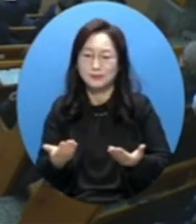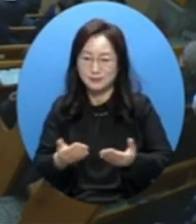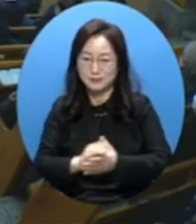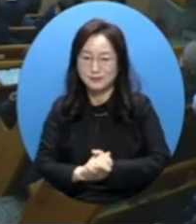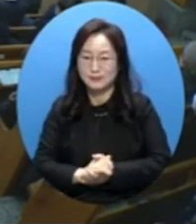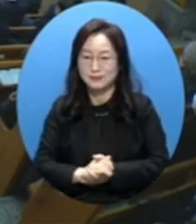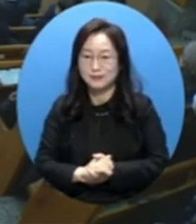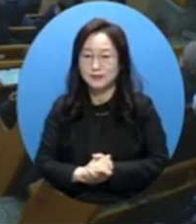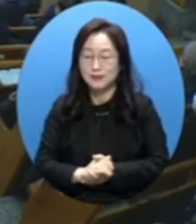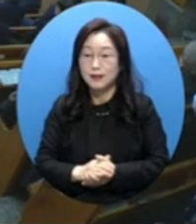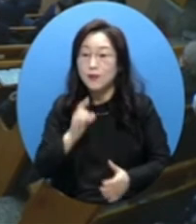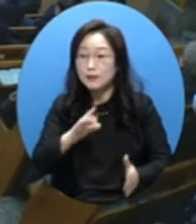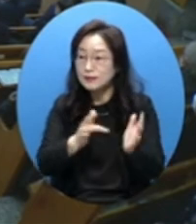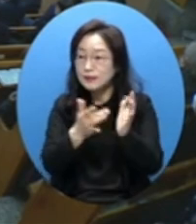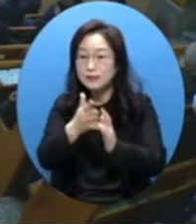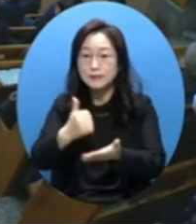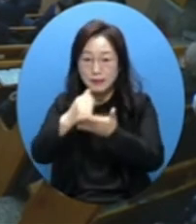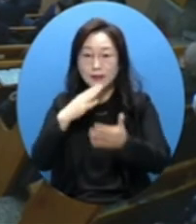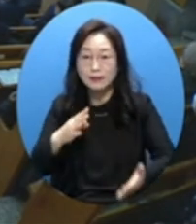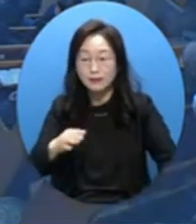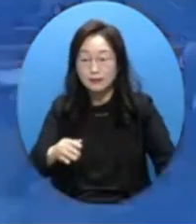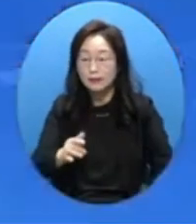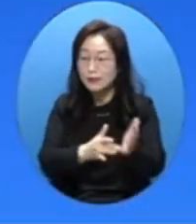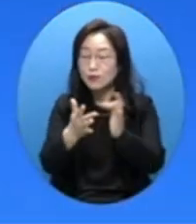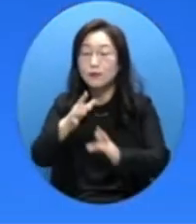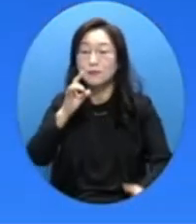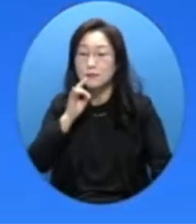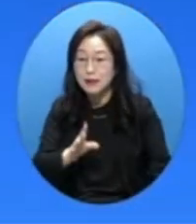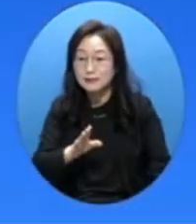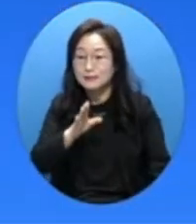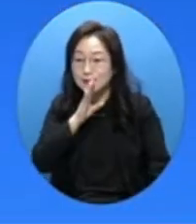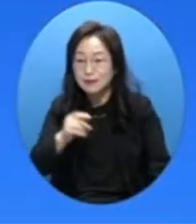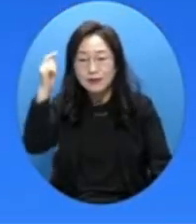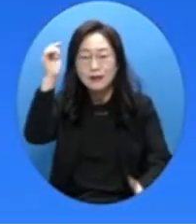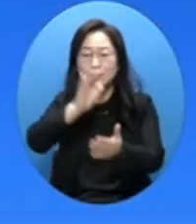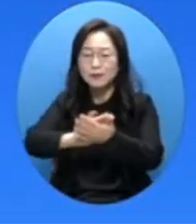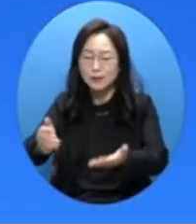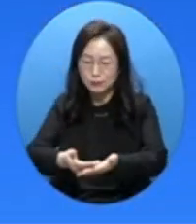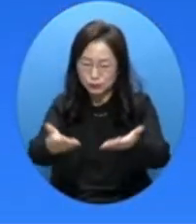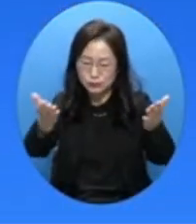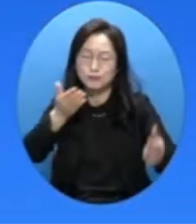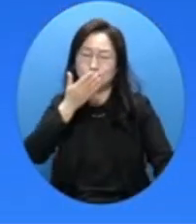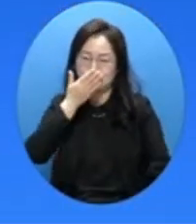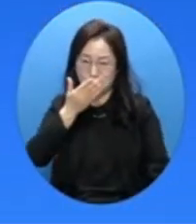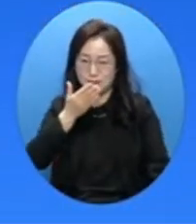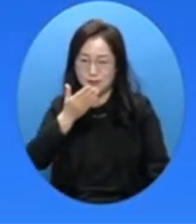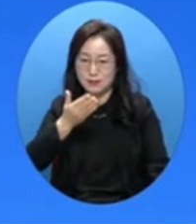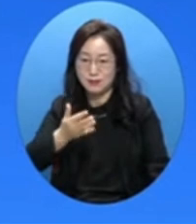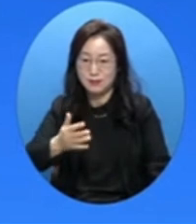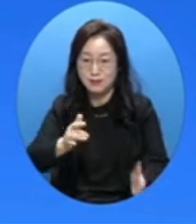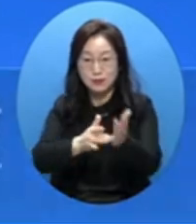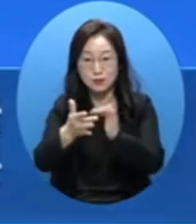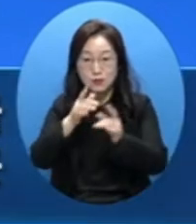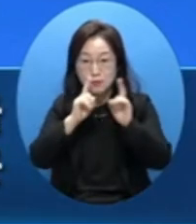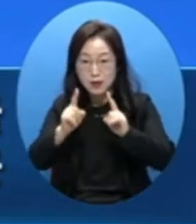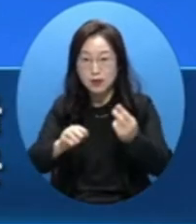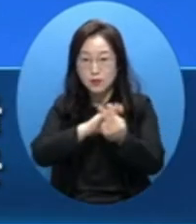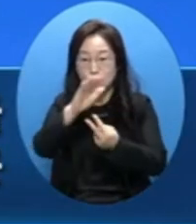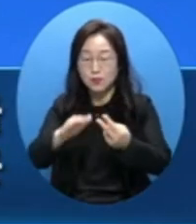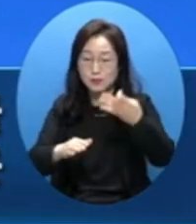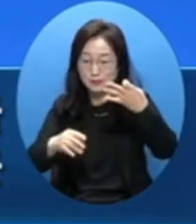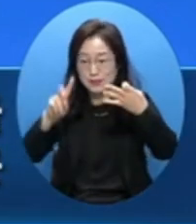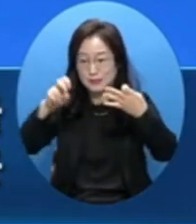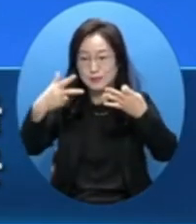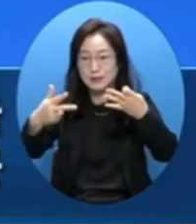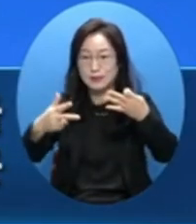것입니다. 오직 예수님만이 우리에게 참된 평안함을 주실 수 있습니다. 주님께서 말씀하셨습니다. 요한복음 14장